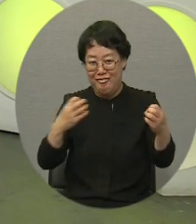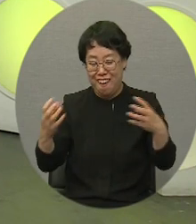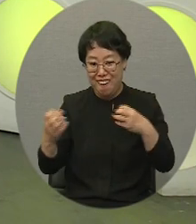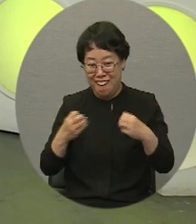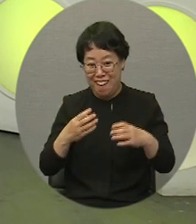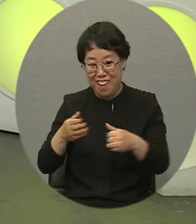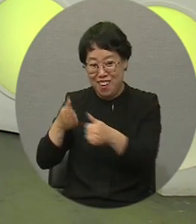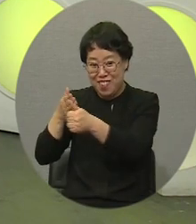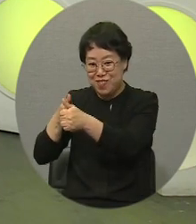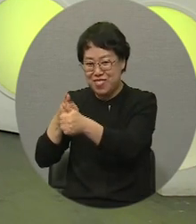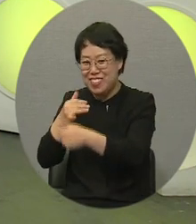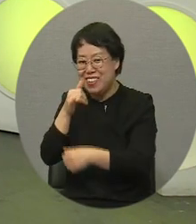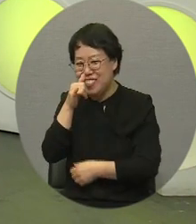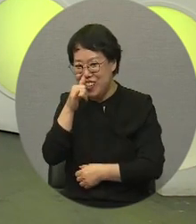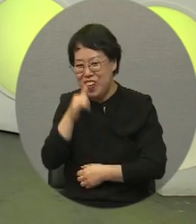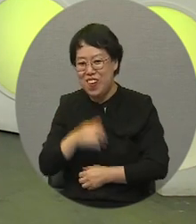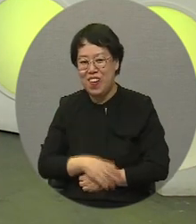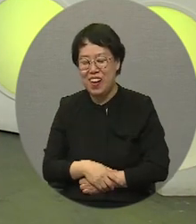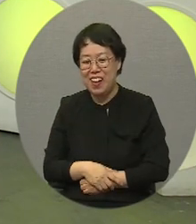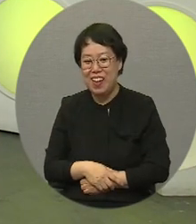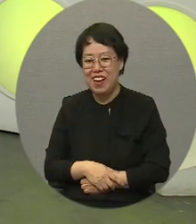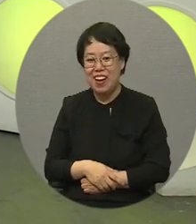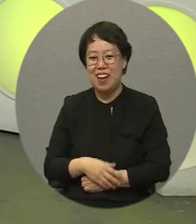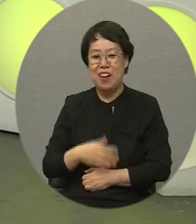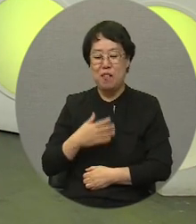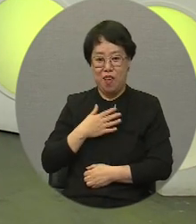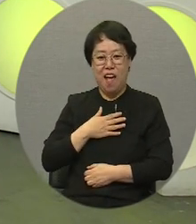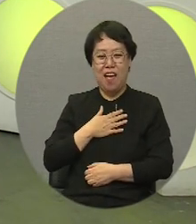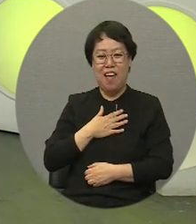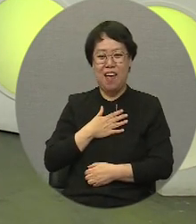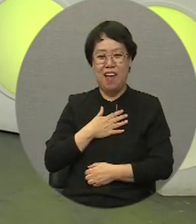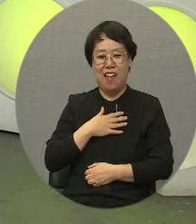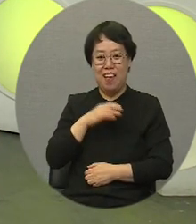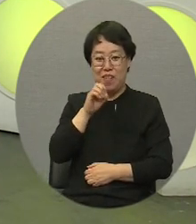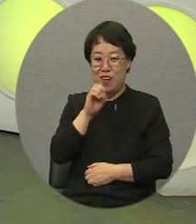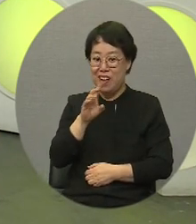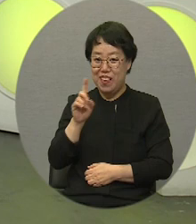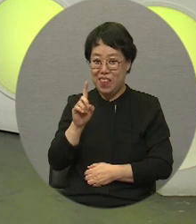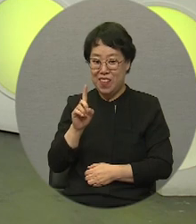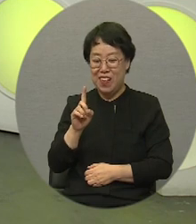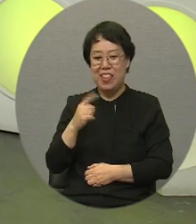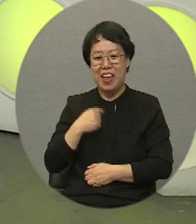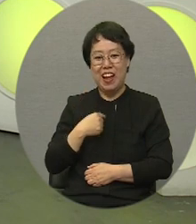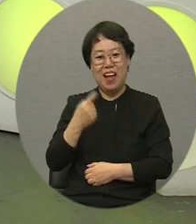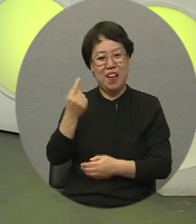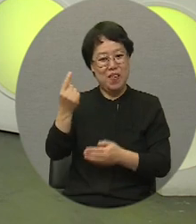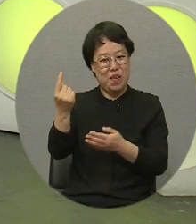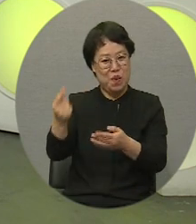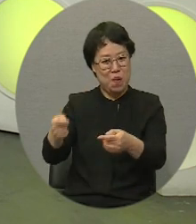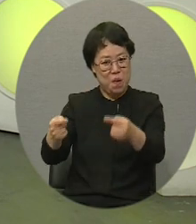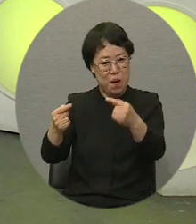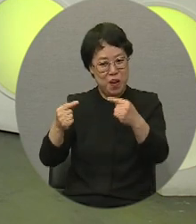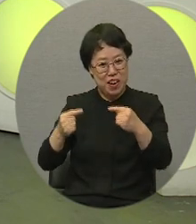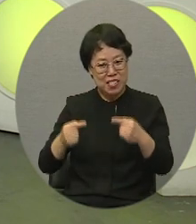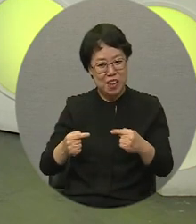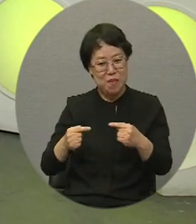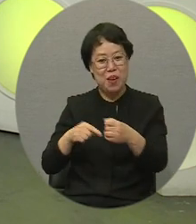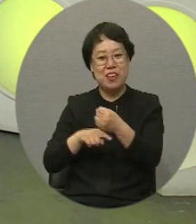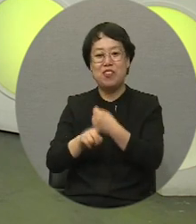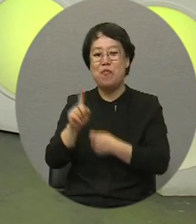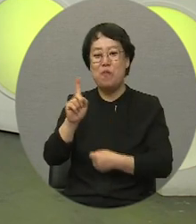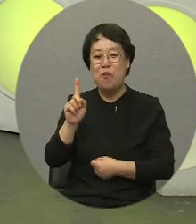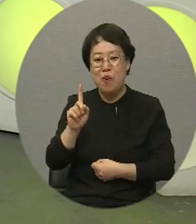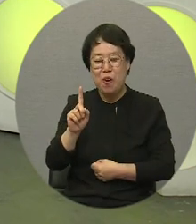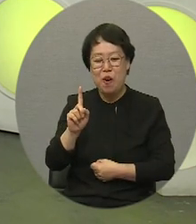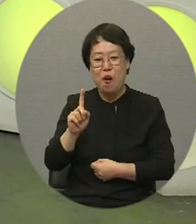좀 드리려고 합니다. 사실 제가 오늘 꼭온 이유는 네. 노래하고